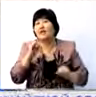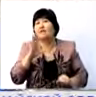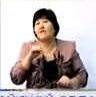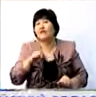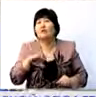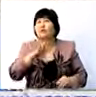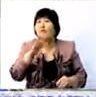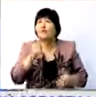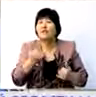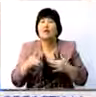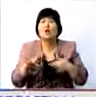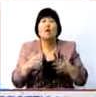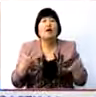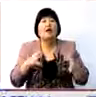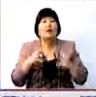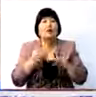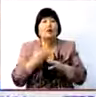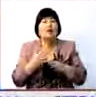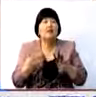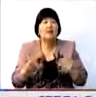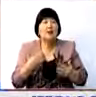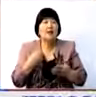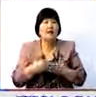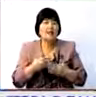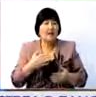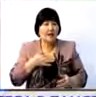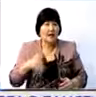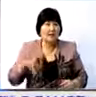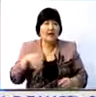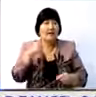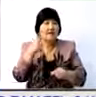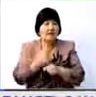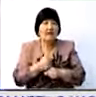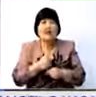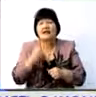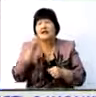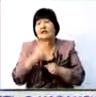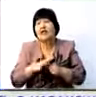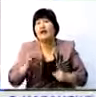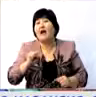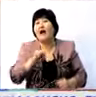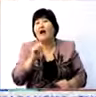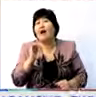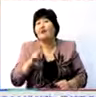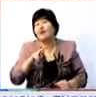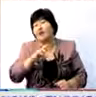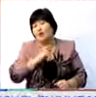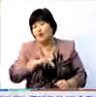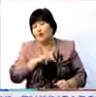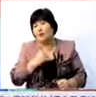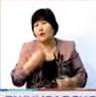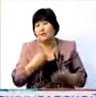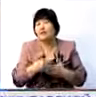предпринят целый комплекс мер. Как итог, в части привлечения инвестиций наша страна в числе лидеров Центральной Азии. Работы по созданию условий для